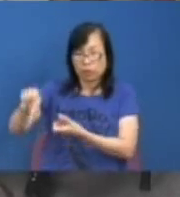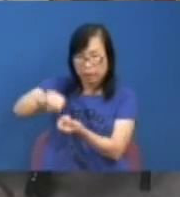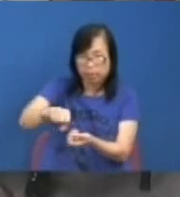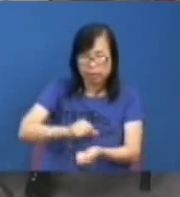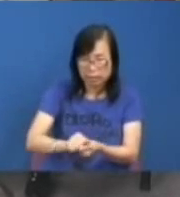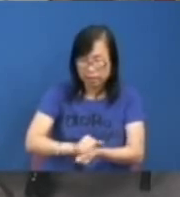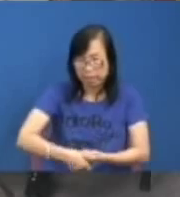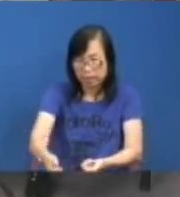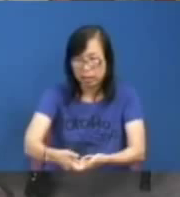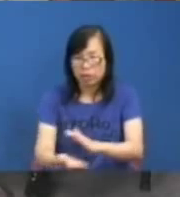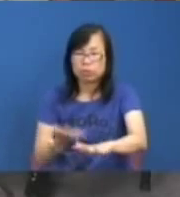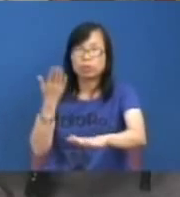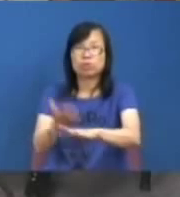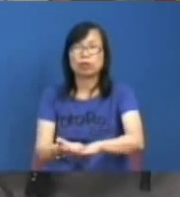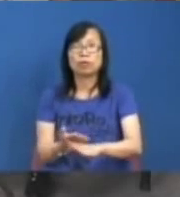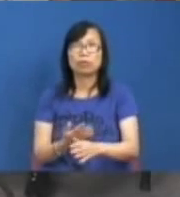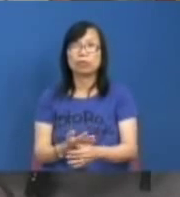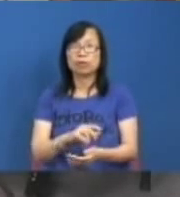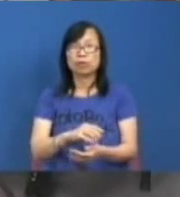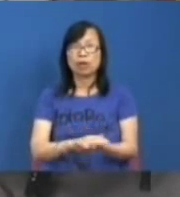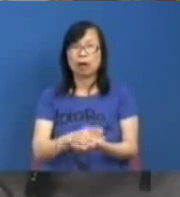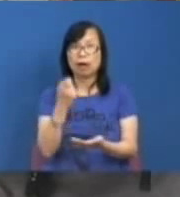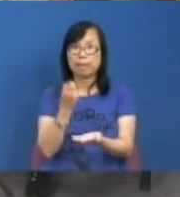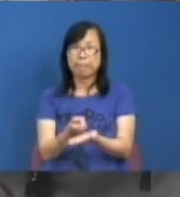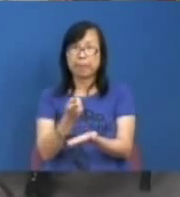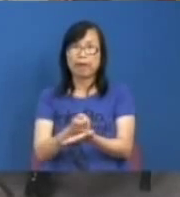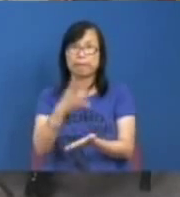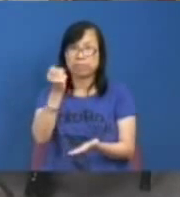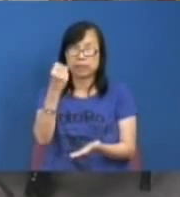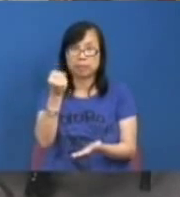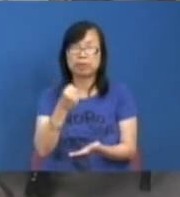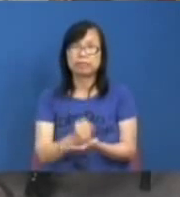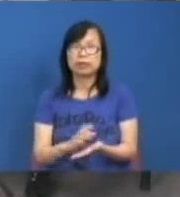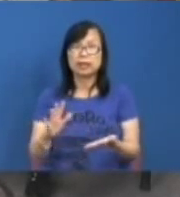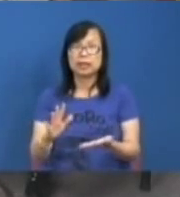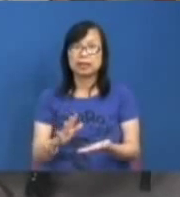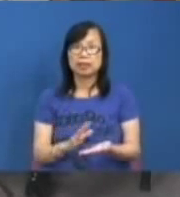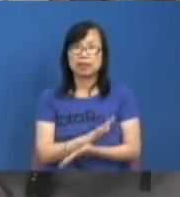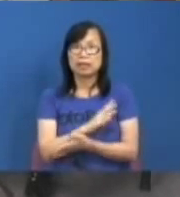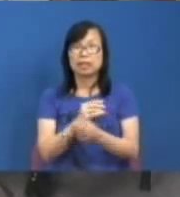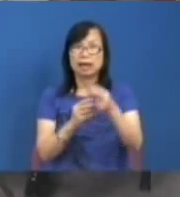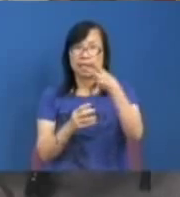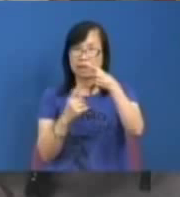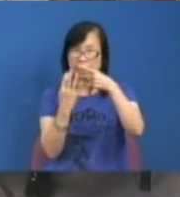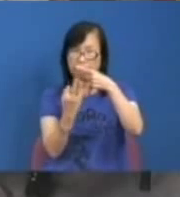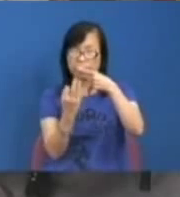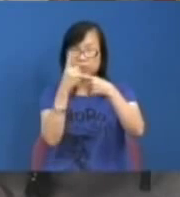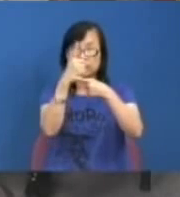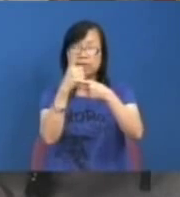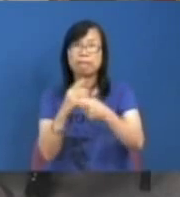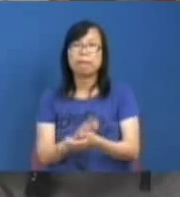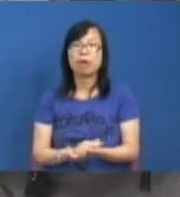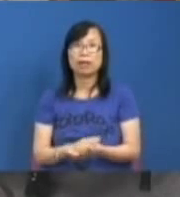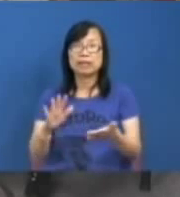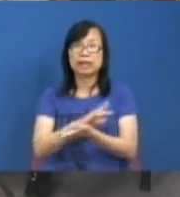地的水循環，我想應該會大約可以平到50元，咁一年 三分一 啦，咁一年可能會平